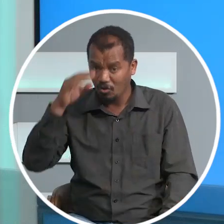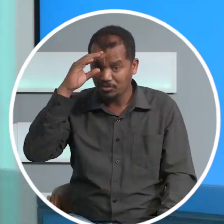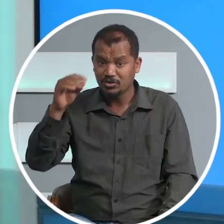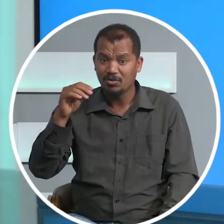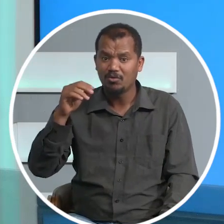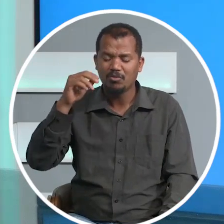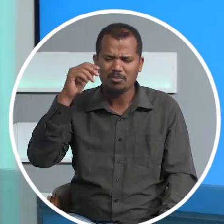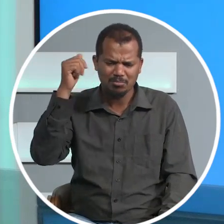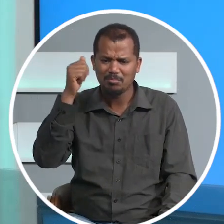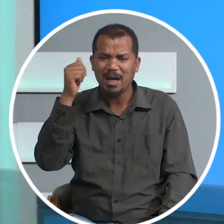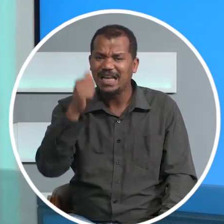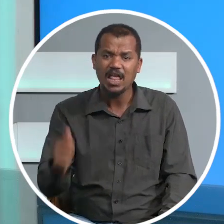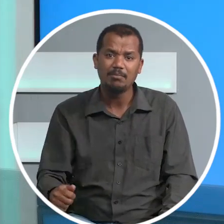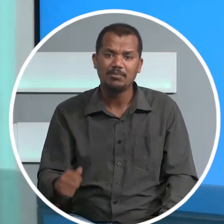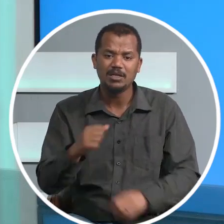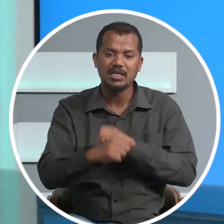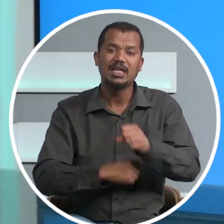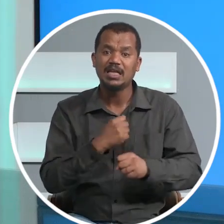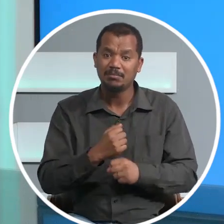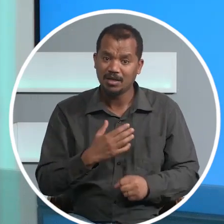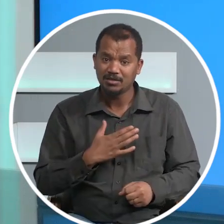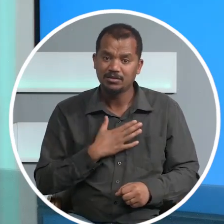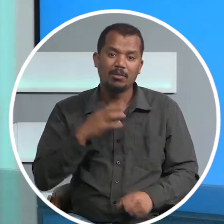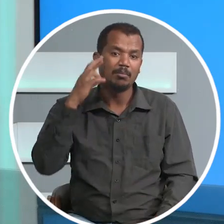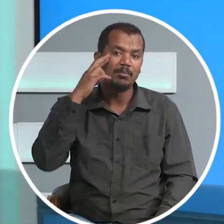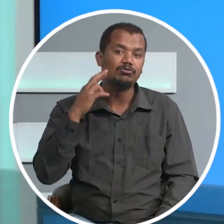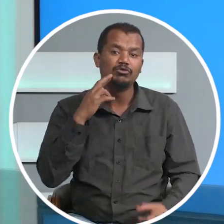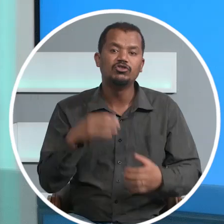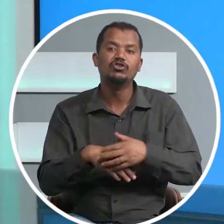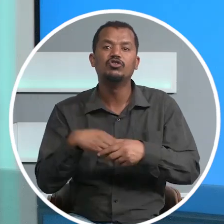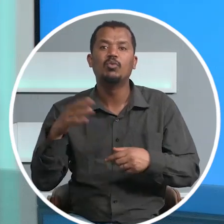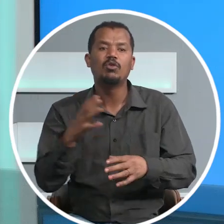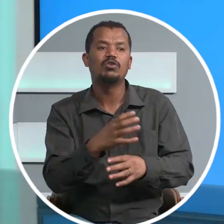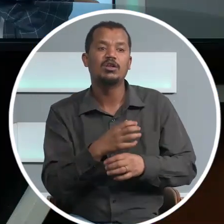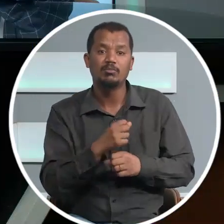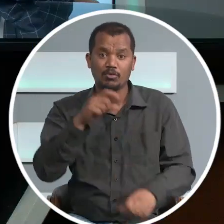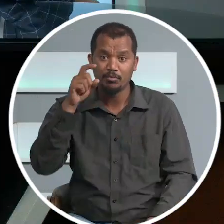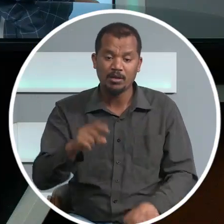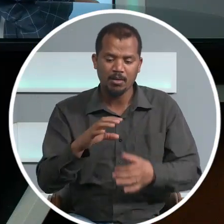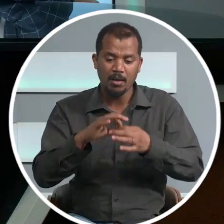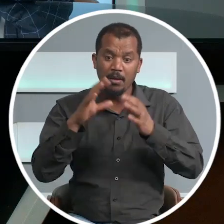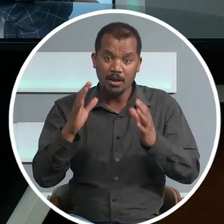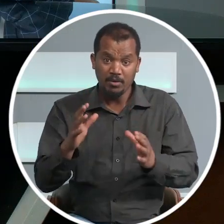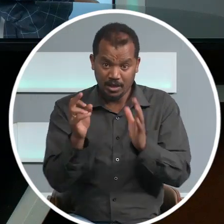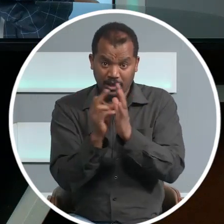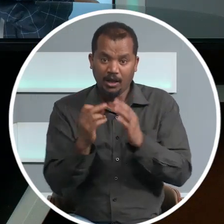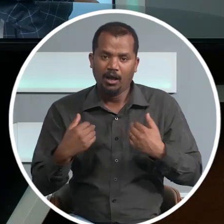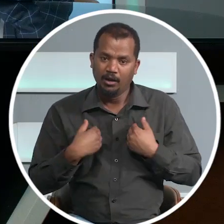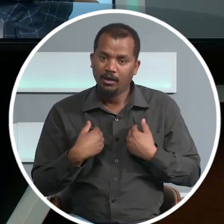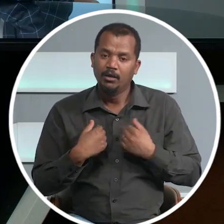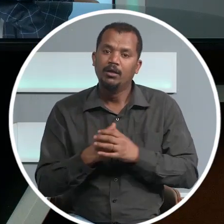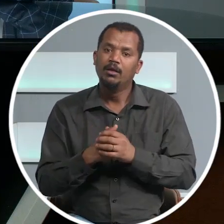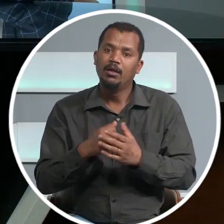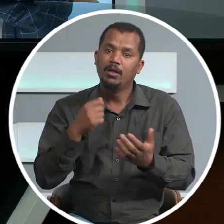سو دمان من نیاز چنام گری بریم اچن بس اوتا چن لندو و تو لندو کابل و میکب با ما برای گاله تا بتوانی گاله